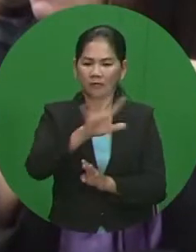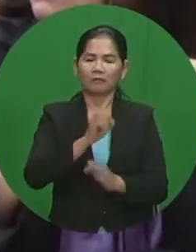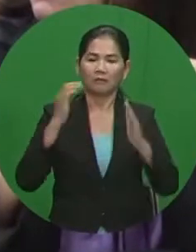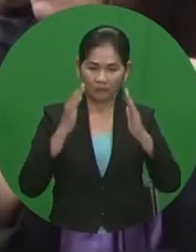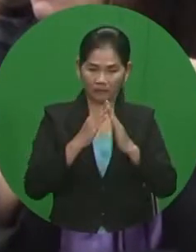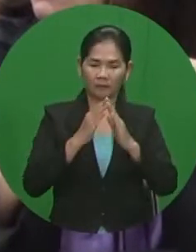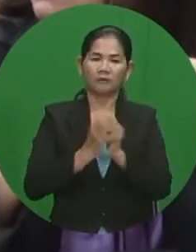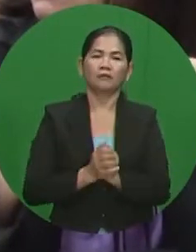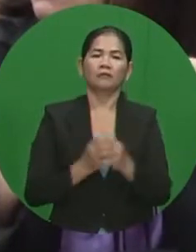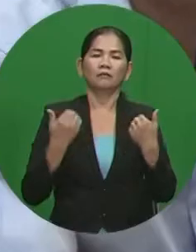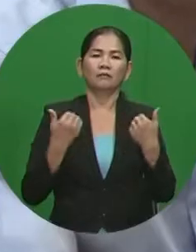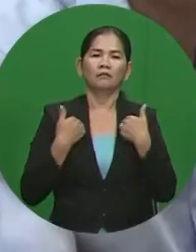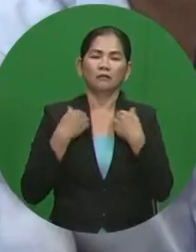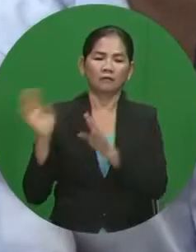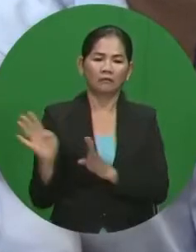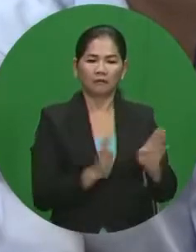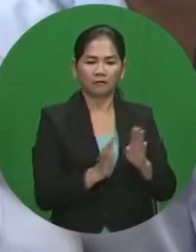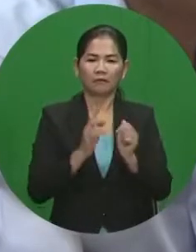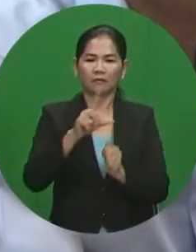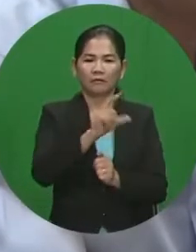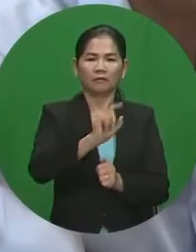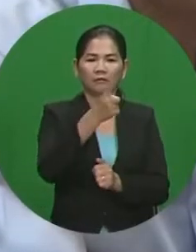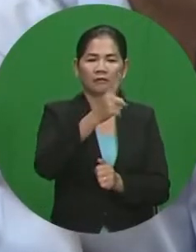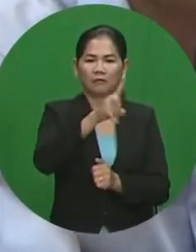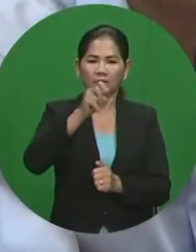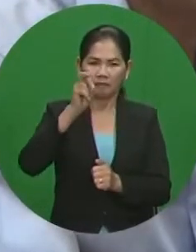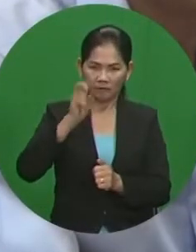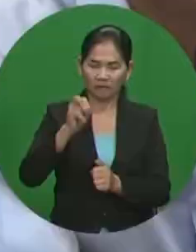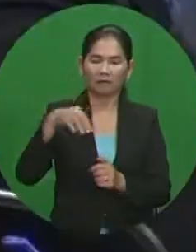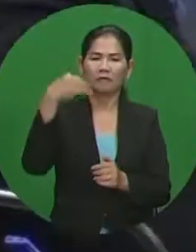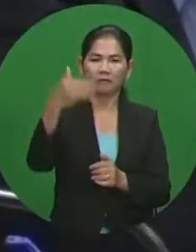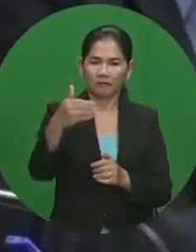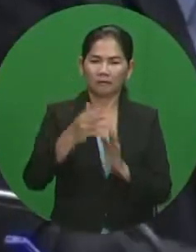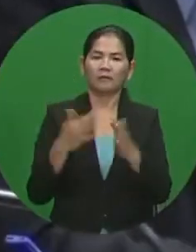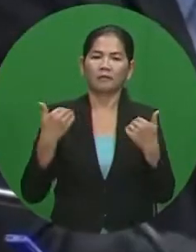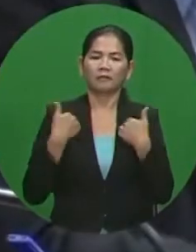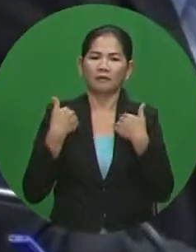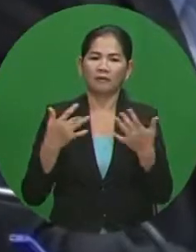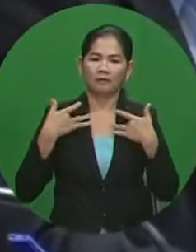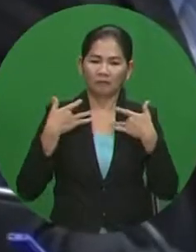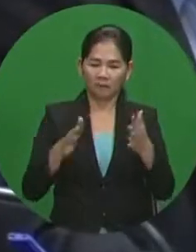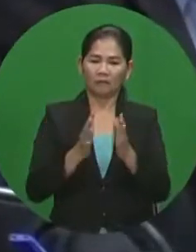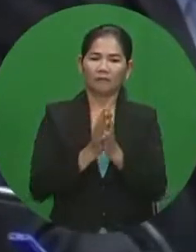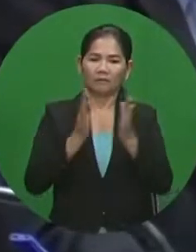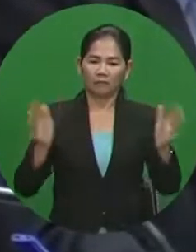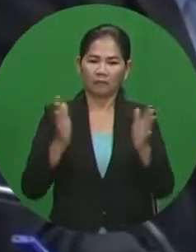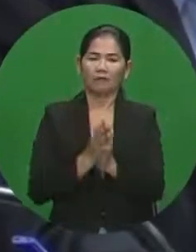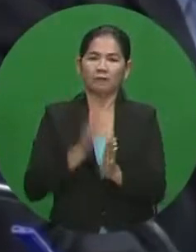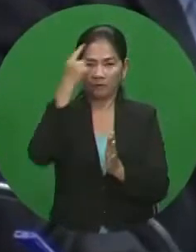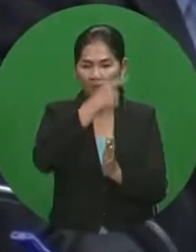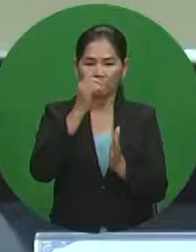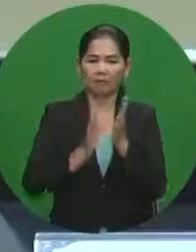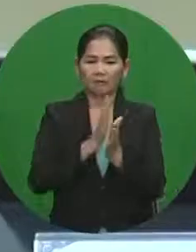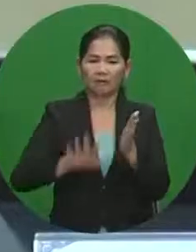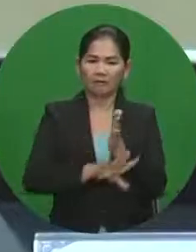វើជាម្ចាស់ផ្ទះដែលប្រព្រឹត្តទៅនាខែវិច្ឆិកាឆ្នាំ2020ខាងមុខនេះព្រោះជាព្រឹត្តិការណ៍ដ៏ធំសម្រាប់មុខមាត់ប្រទេ